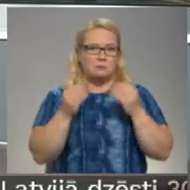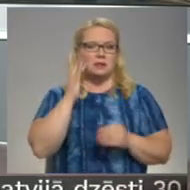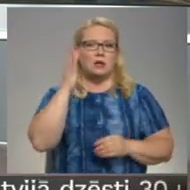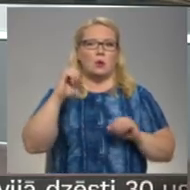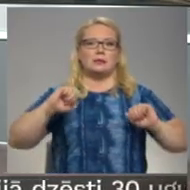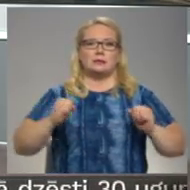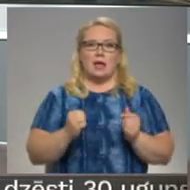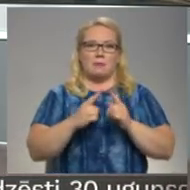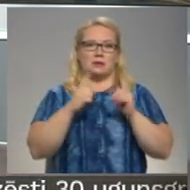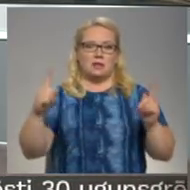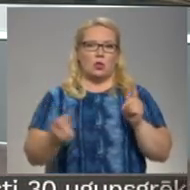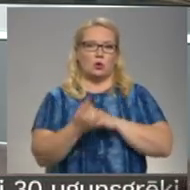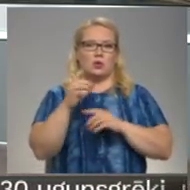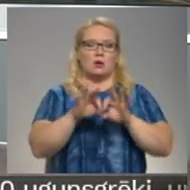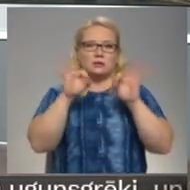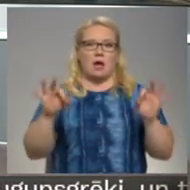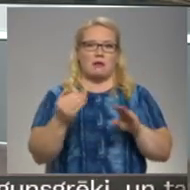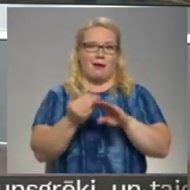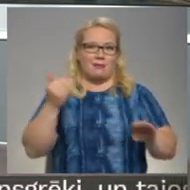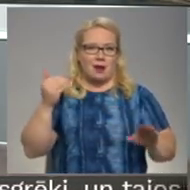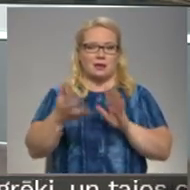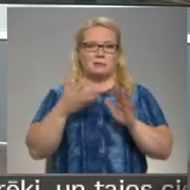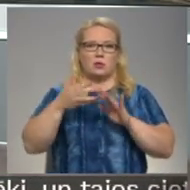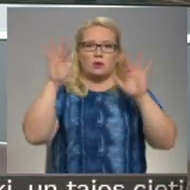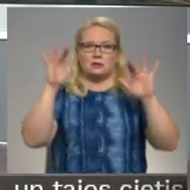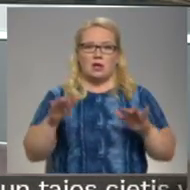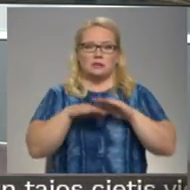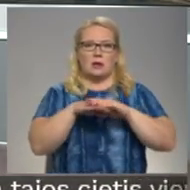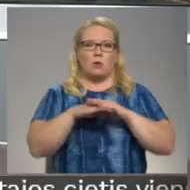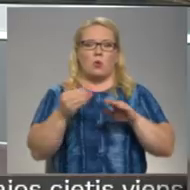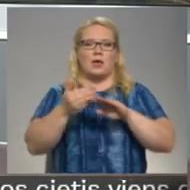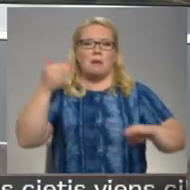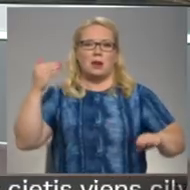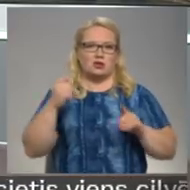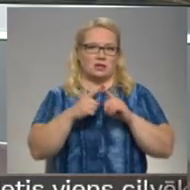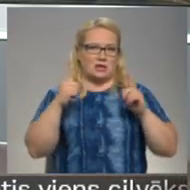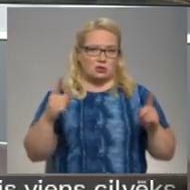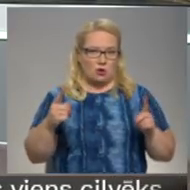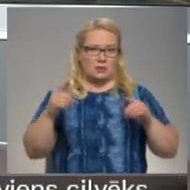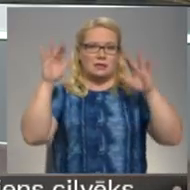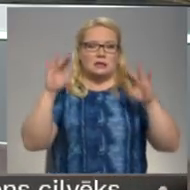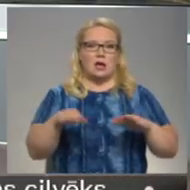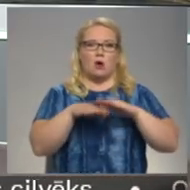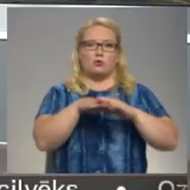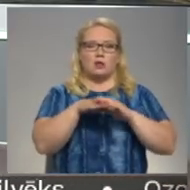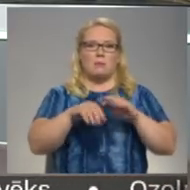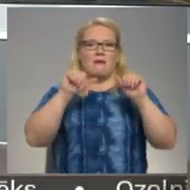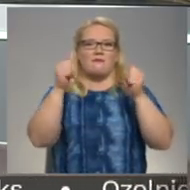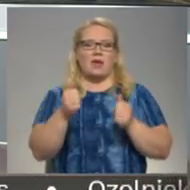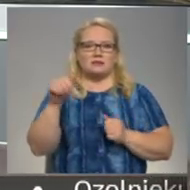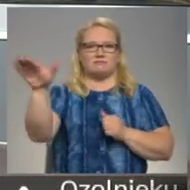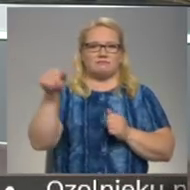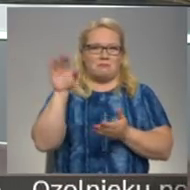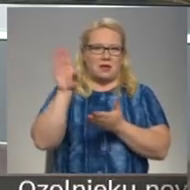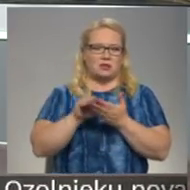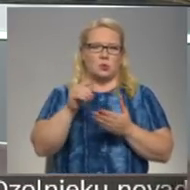ka ziemas sezonu izdosies uzsākt agrāk, izmantojot sniegu, kas saglabāts no iepriekšējās sezonas. Sniegu uzglabāšanas metoda